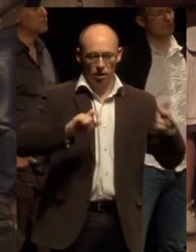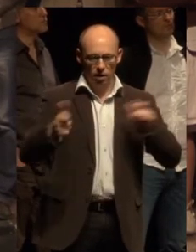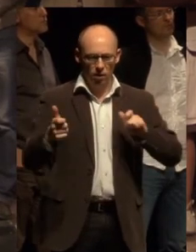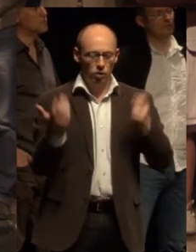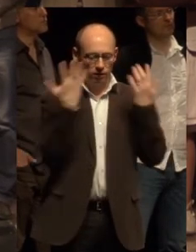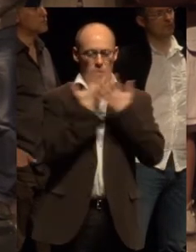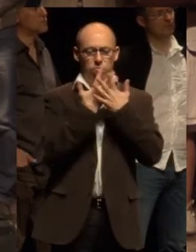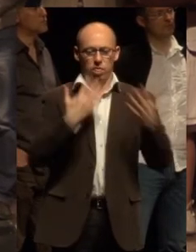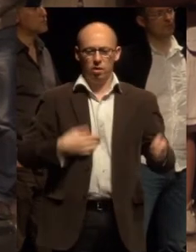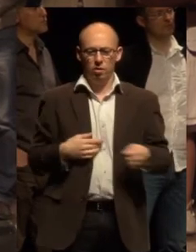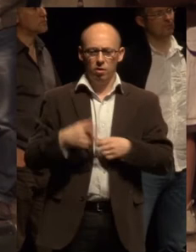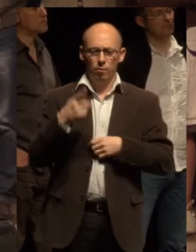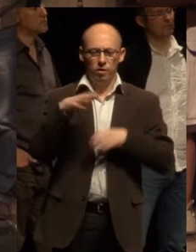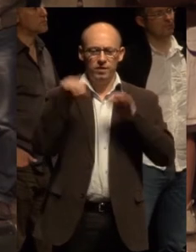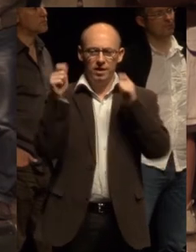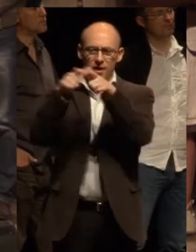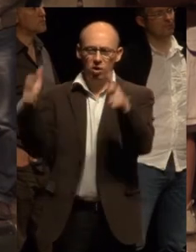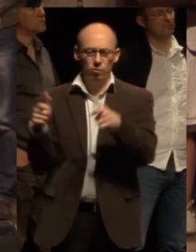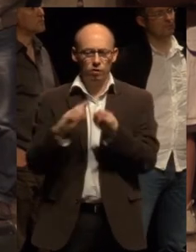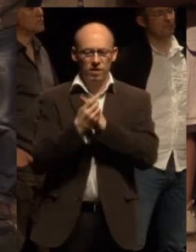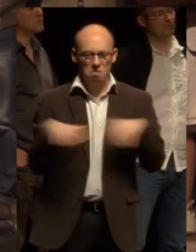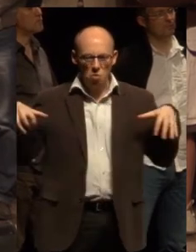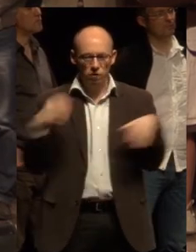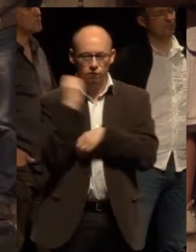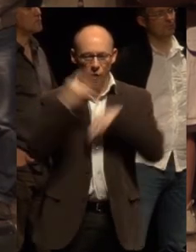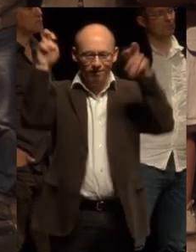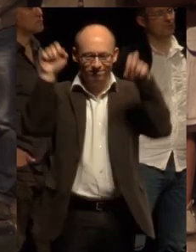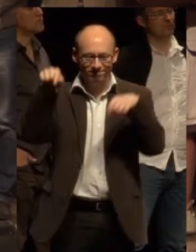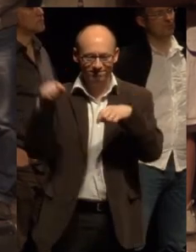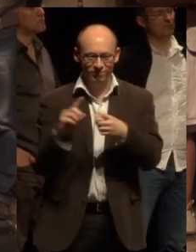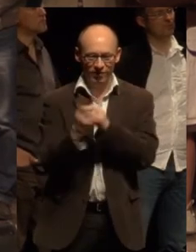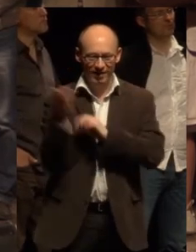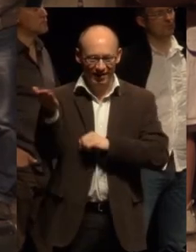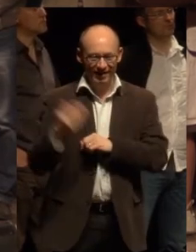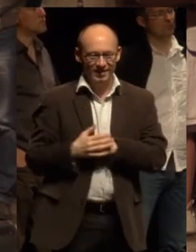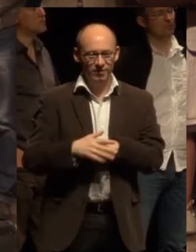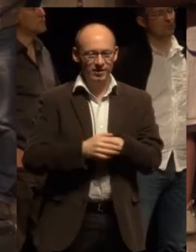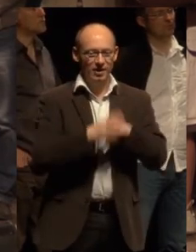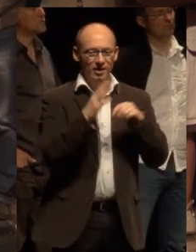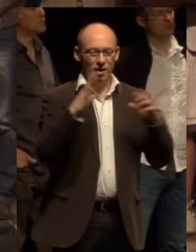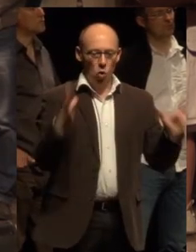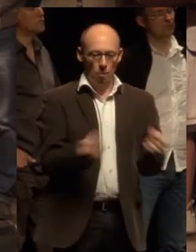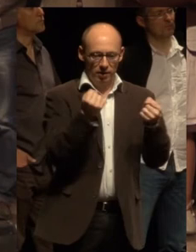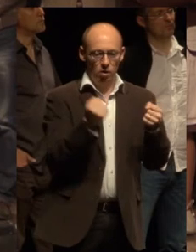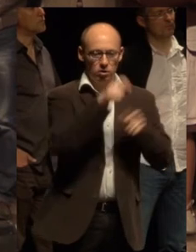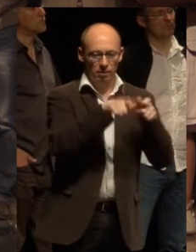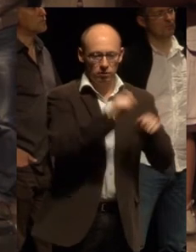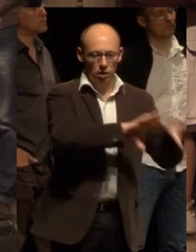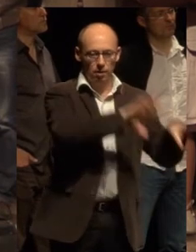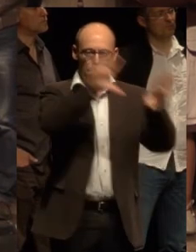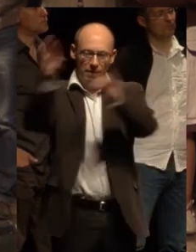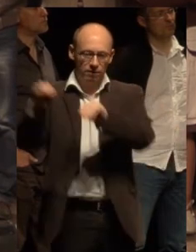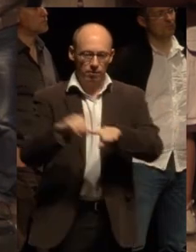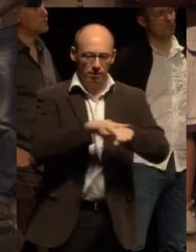transferts de compétences se fassent petit à petit, pas à pas, de façon construite, préparée. Et c'est pourquoi nous